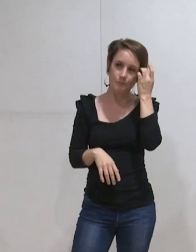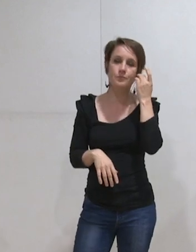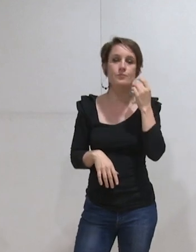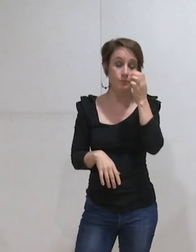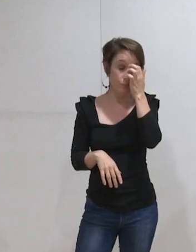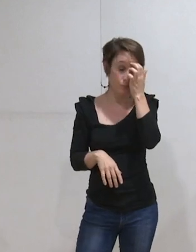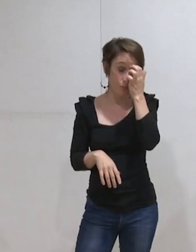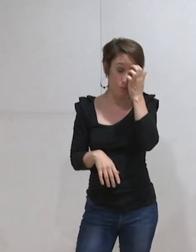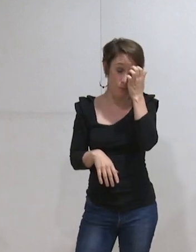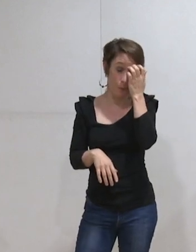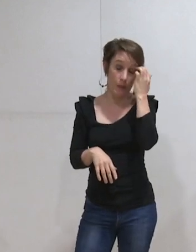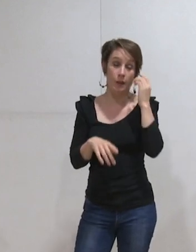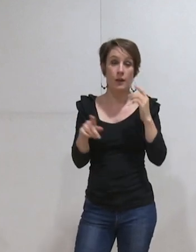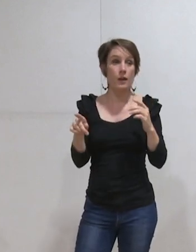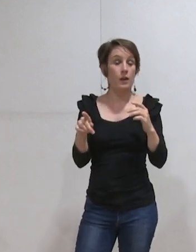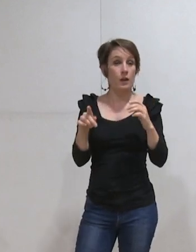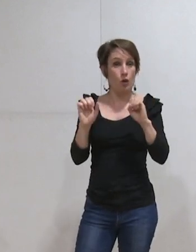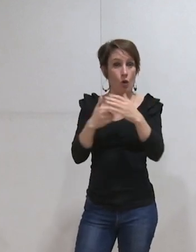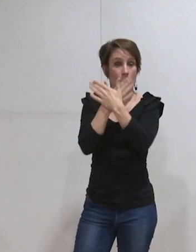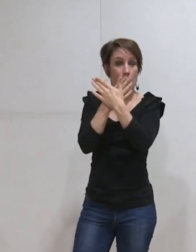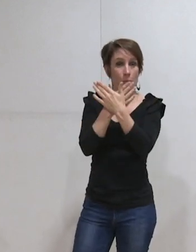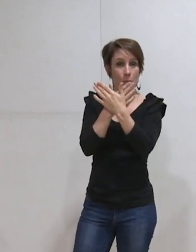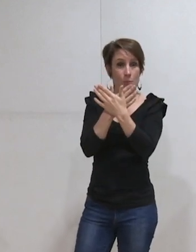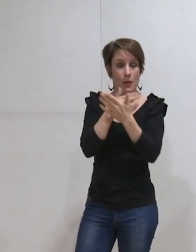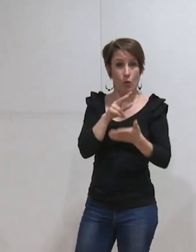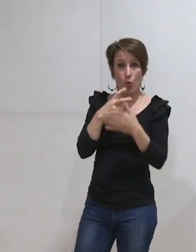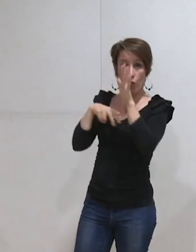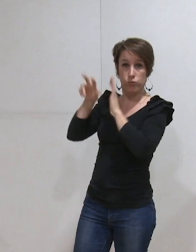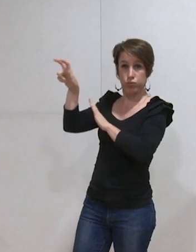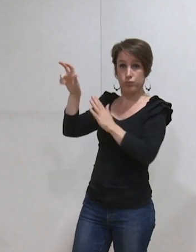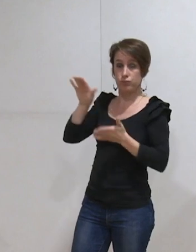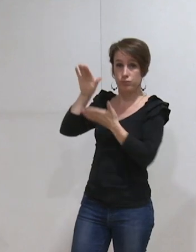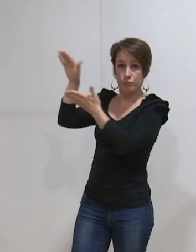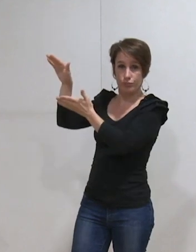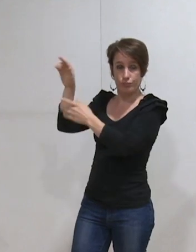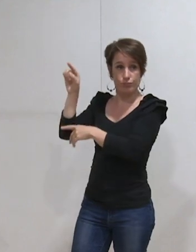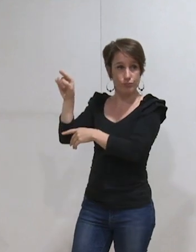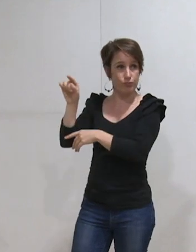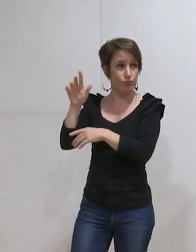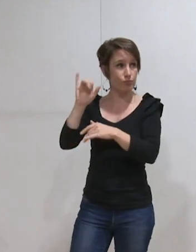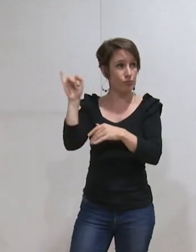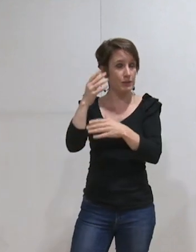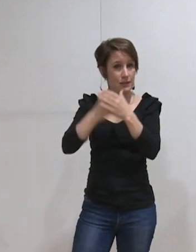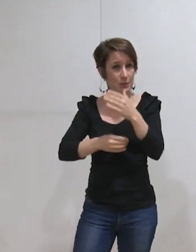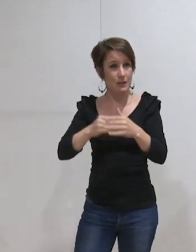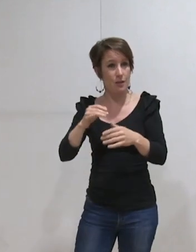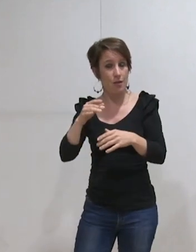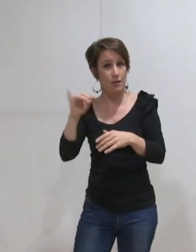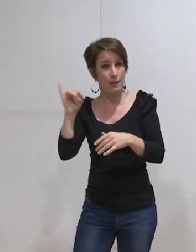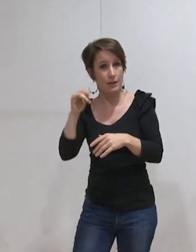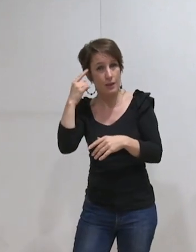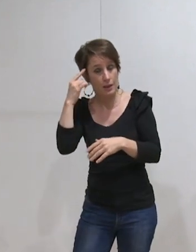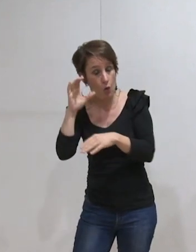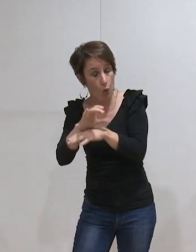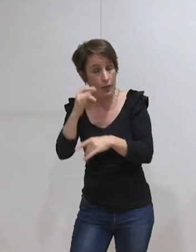disposition auprès de la métropole qui ne prend pas part au vote qui s'abstient qui est contre qui est pour